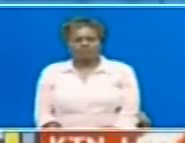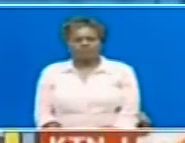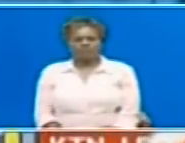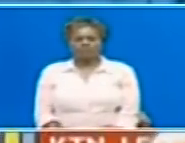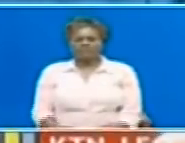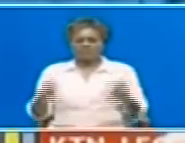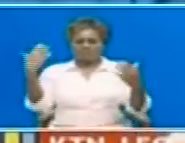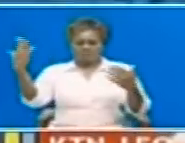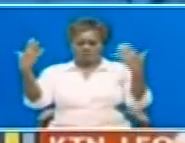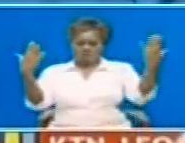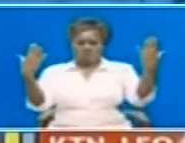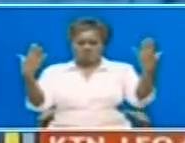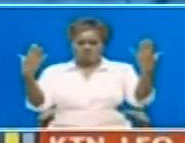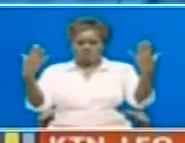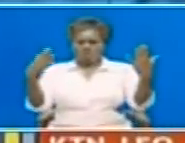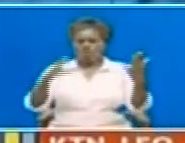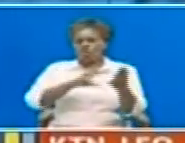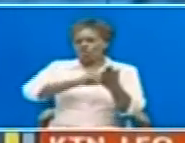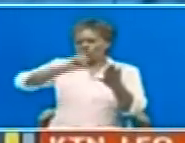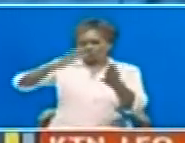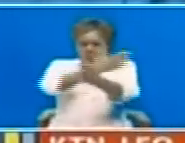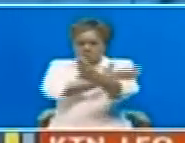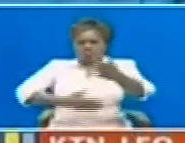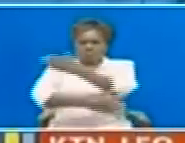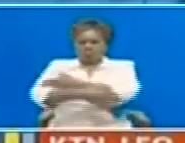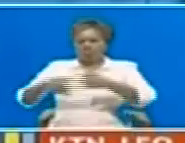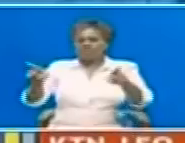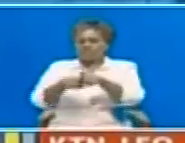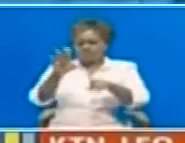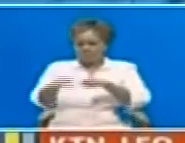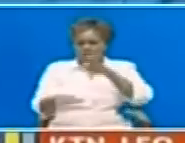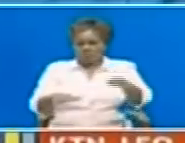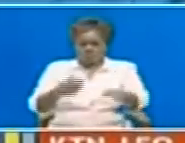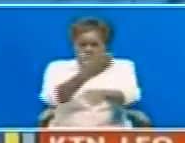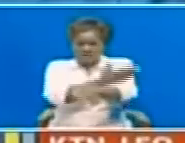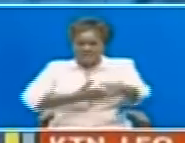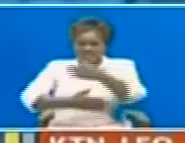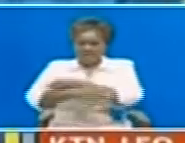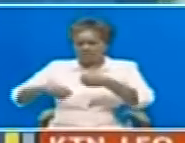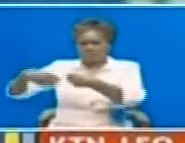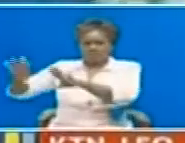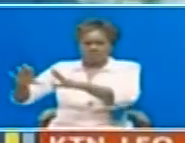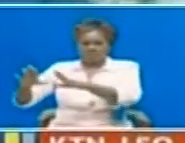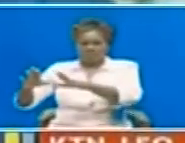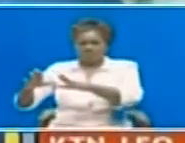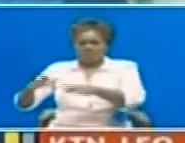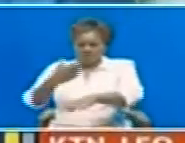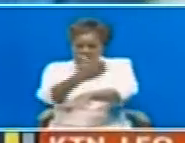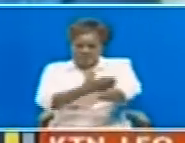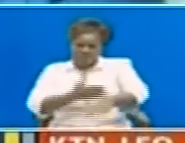Kona mkono ikifly kiendeo side nyingine, mguu ikaenda na ikarudi kakata